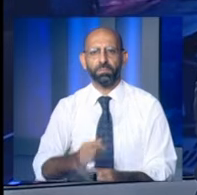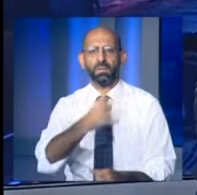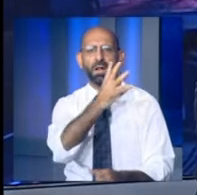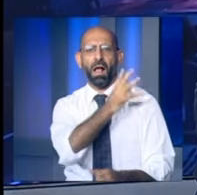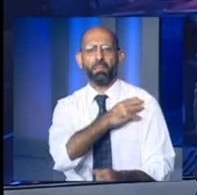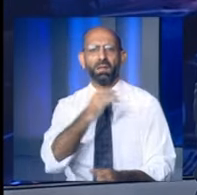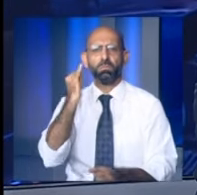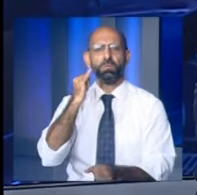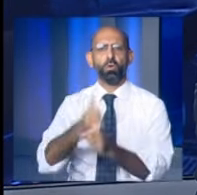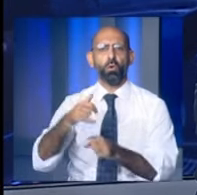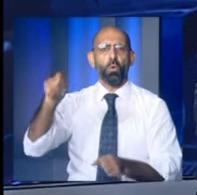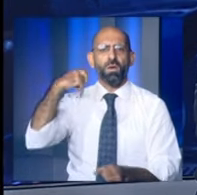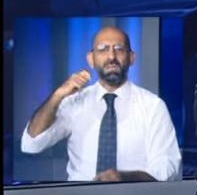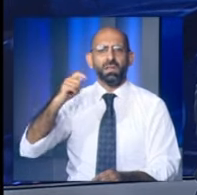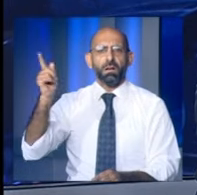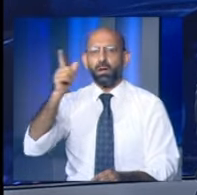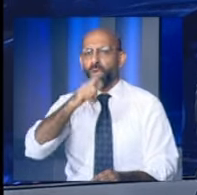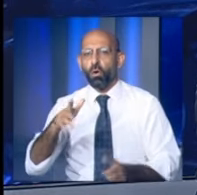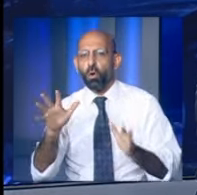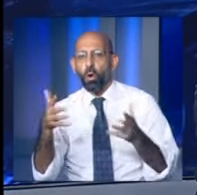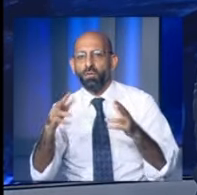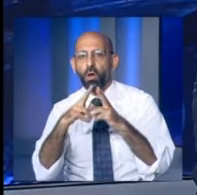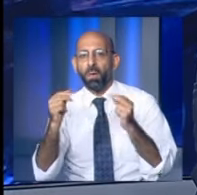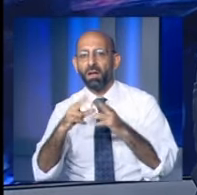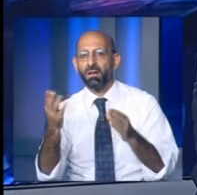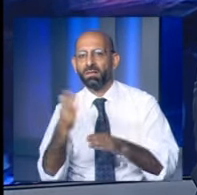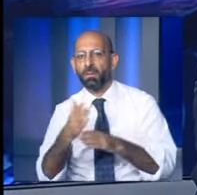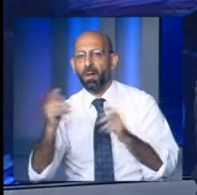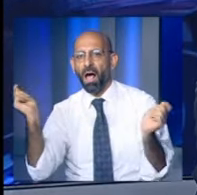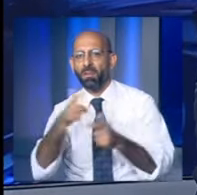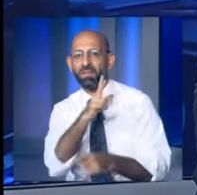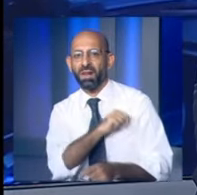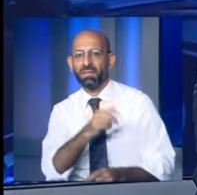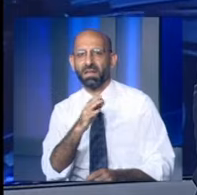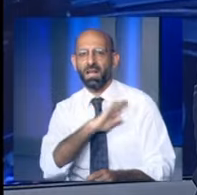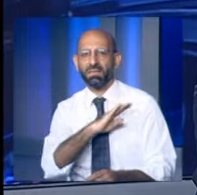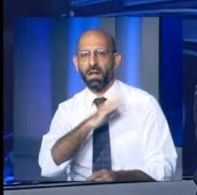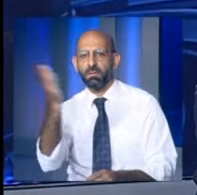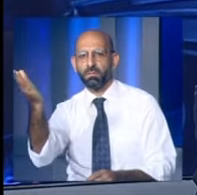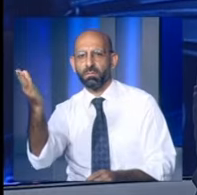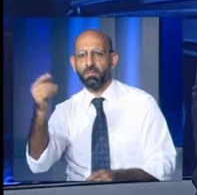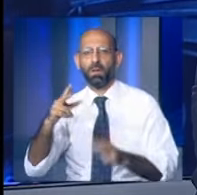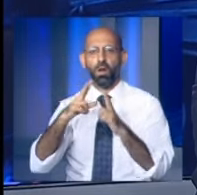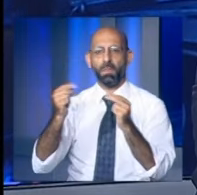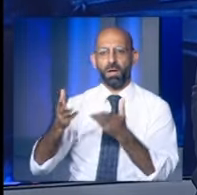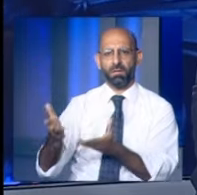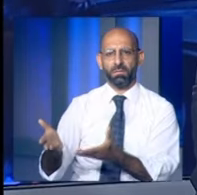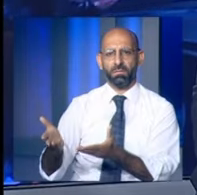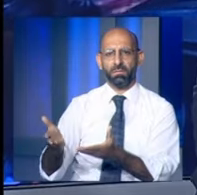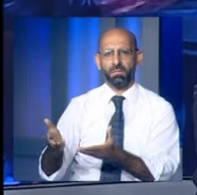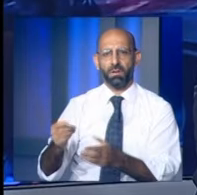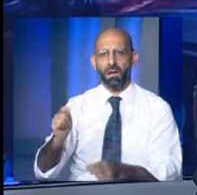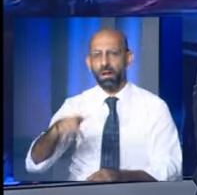دورها. علق عميد المجلس العام الماروني الوزير السابق وديع الخازن على المخاوف اللبنانية من انعكاس حرب غزة سلبا على